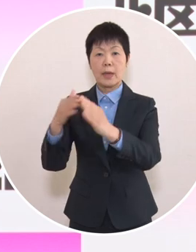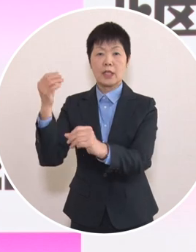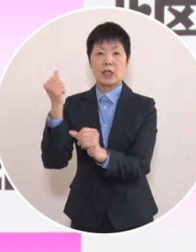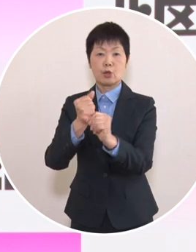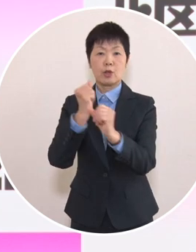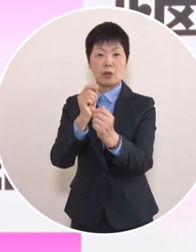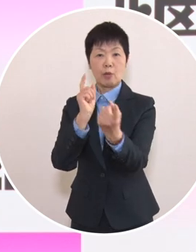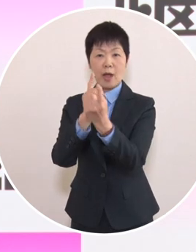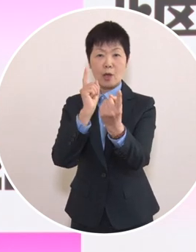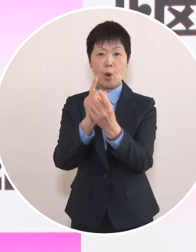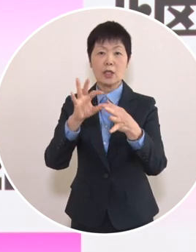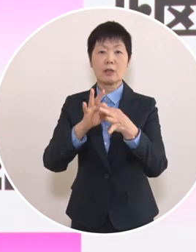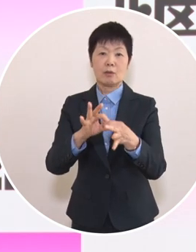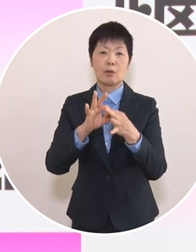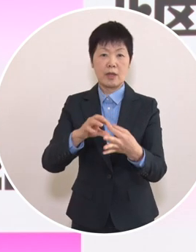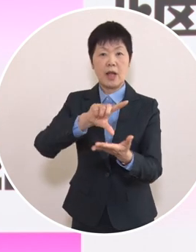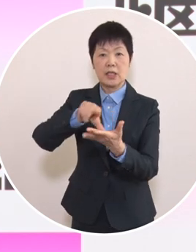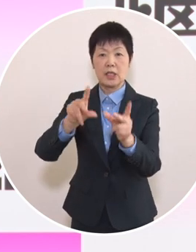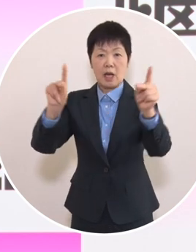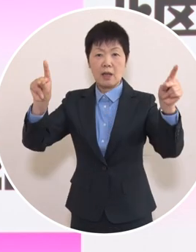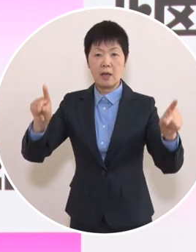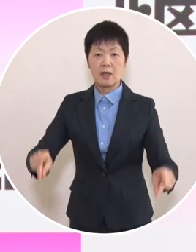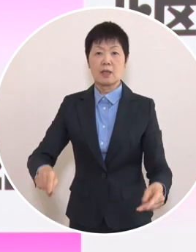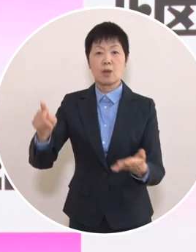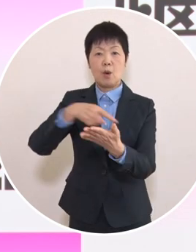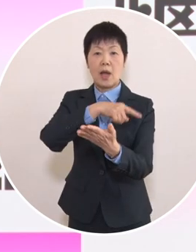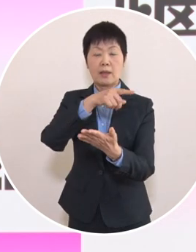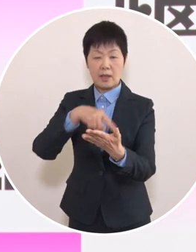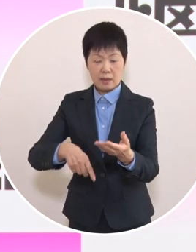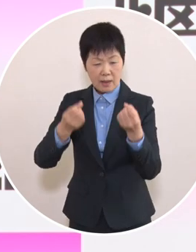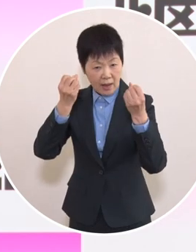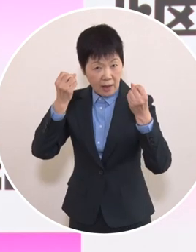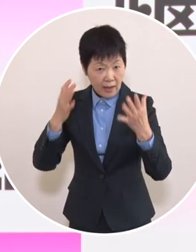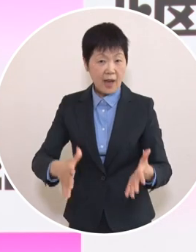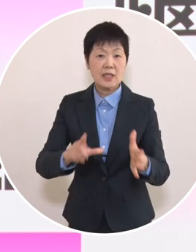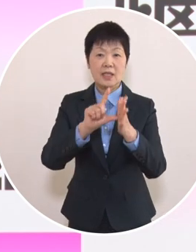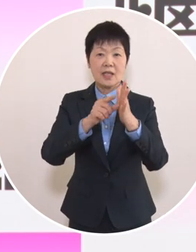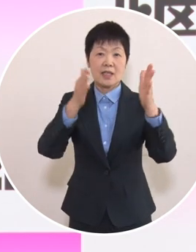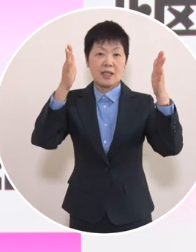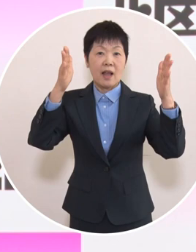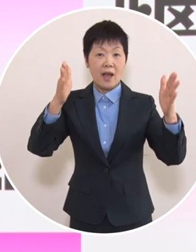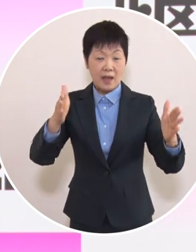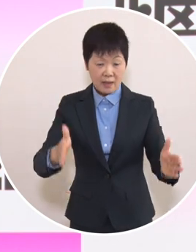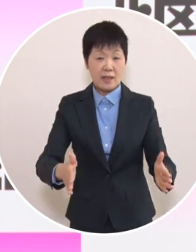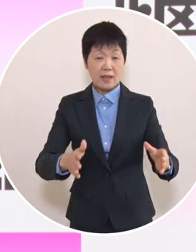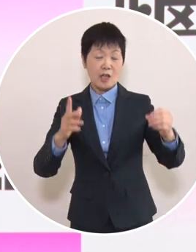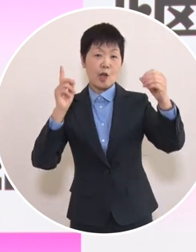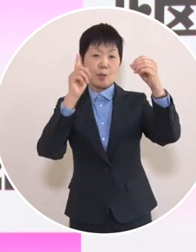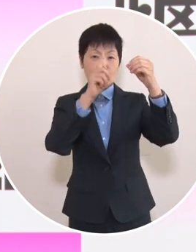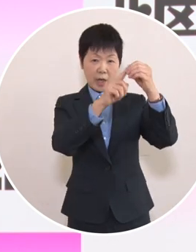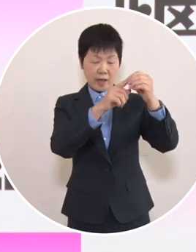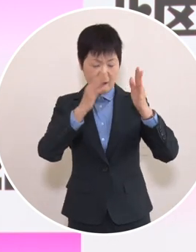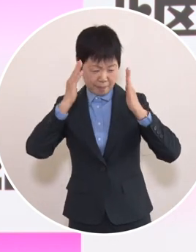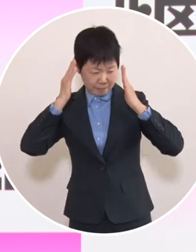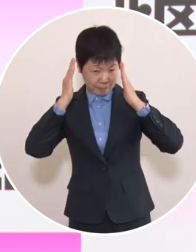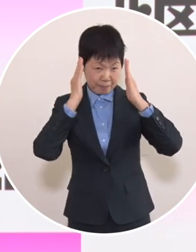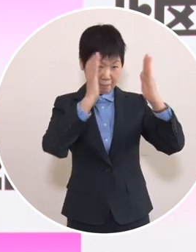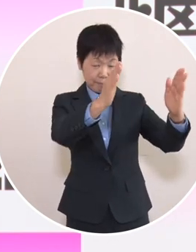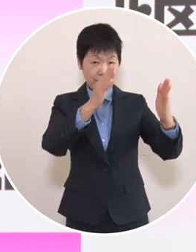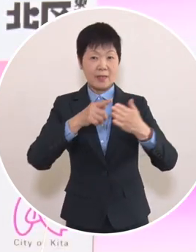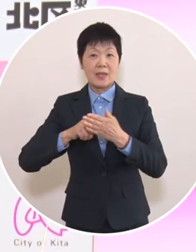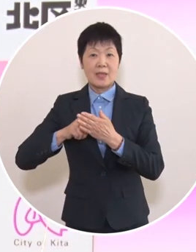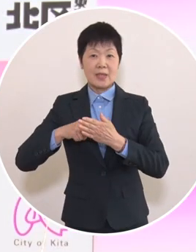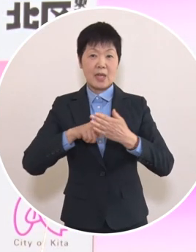地域課題の解決と新たな時代への対応に向けて精力的に取り組んでまいり